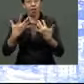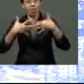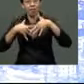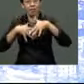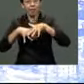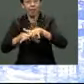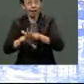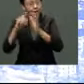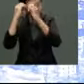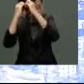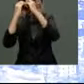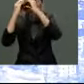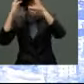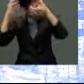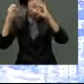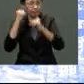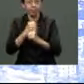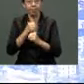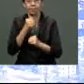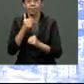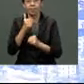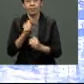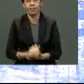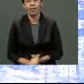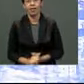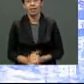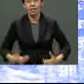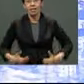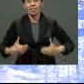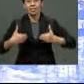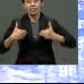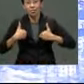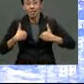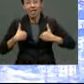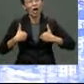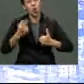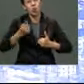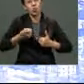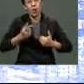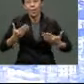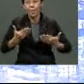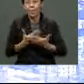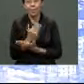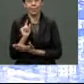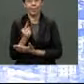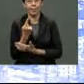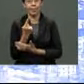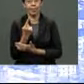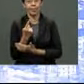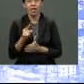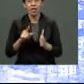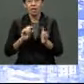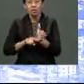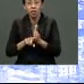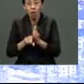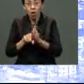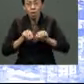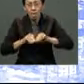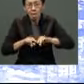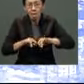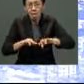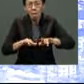ไว้จะเป็นจริงได้เพราะฉะนั้นนิวนอร์มที่จะเกิดขึ้นกับเรานอกจากป้องกันไม่ให้เชื้อโรคติดกับพวก